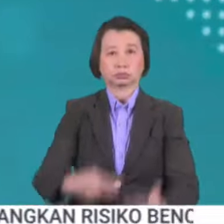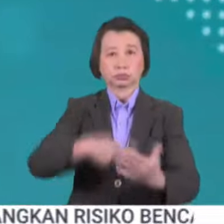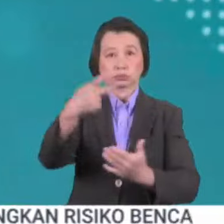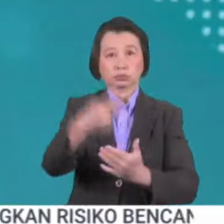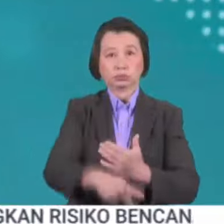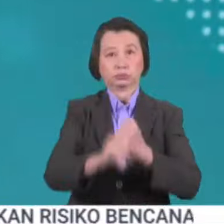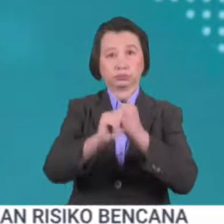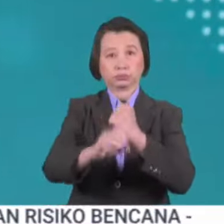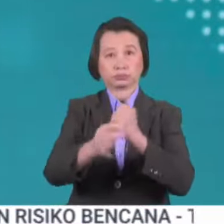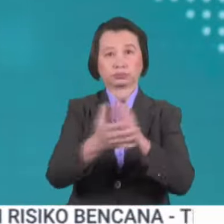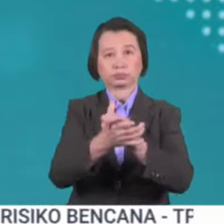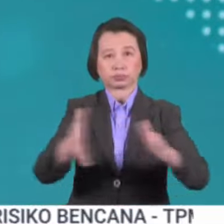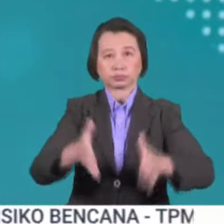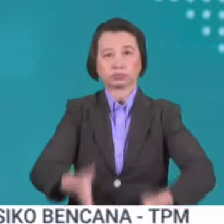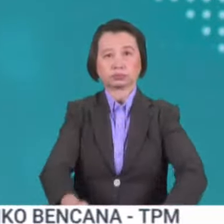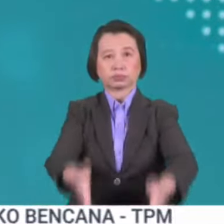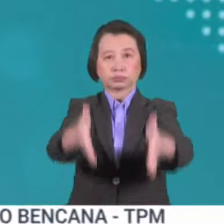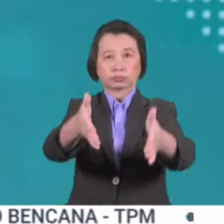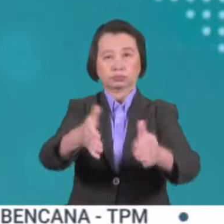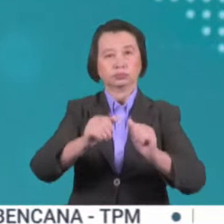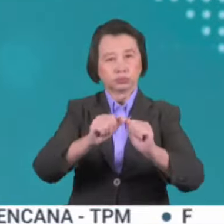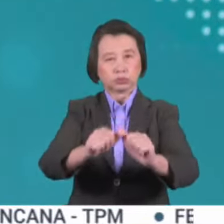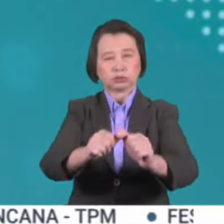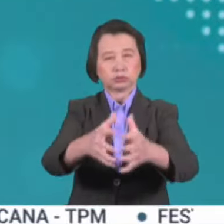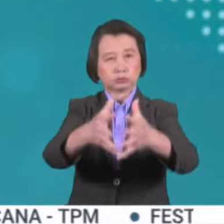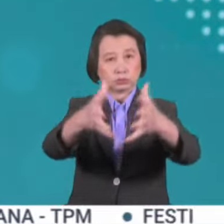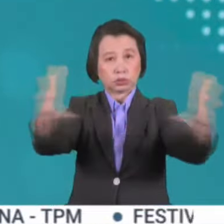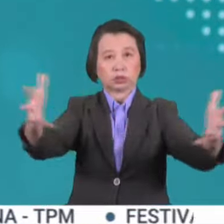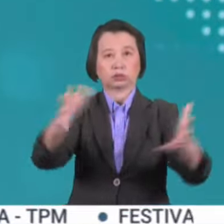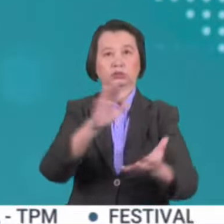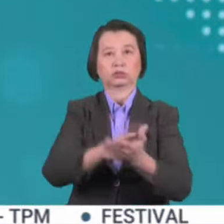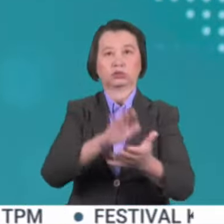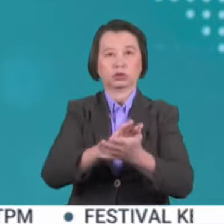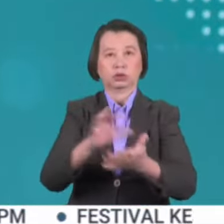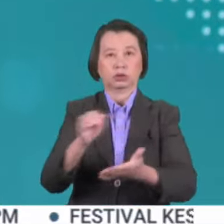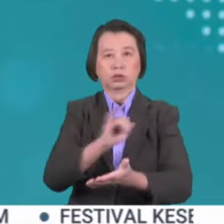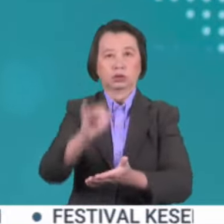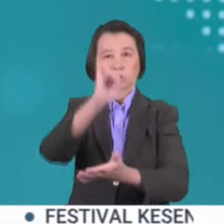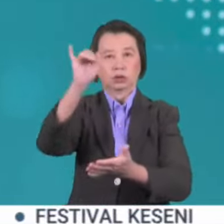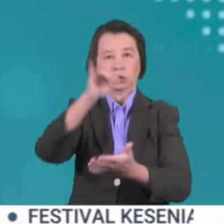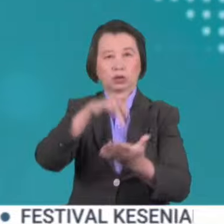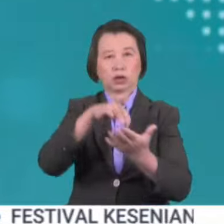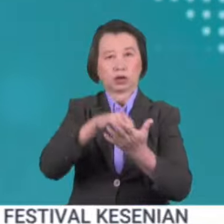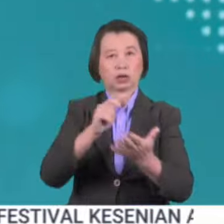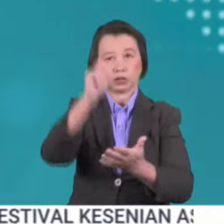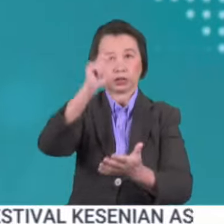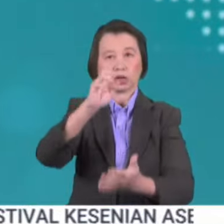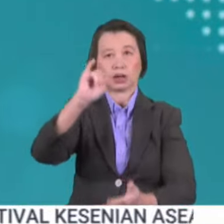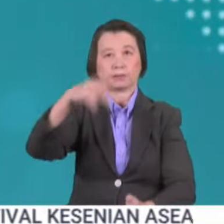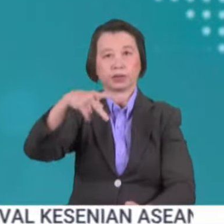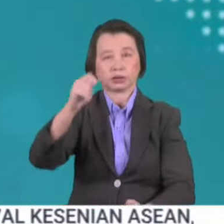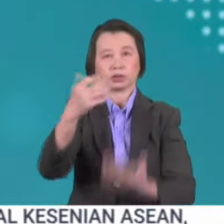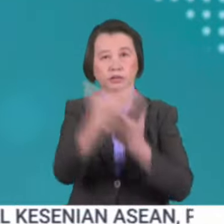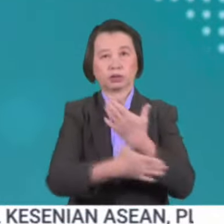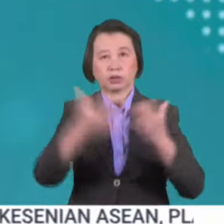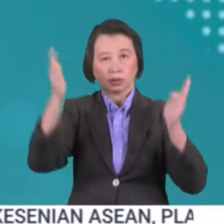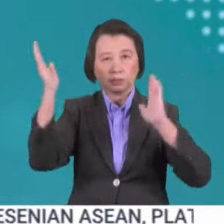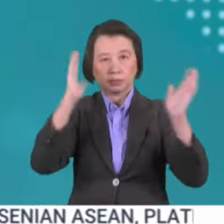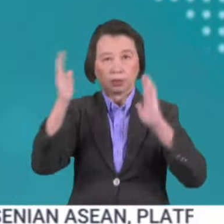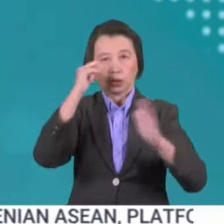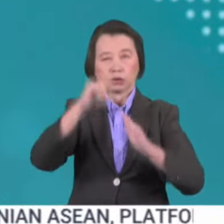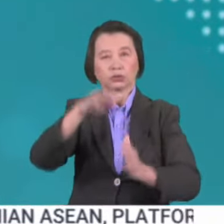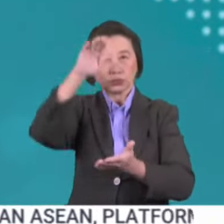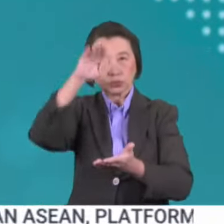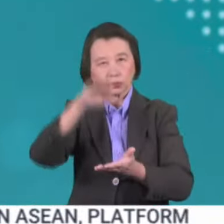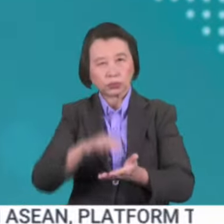Program advokasi keselamatan jalan raya akan terus diperluas ke sekolah dan institut pengajian tinggi IPT seluruh negara dalam